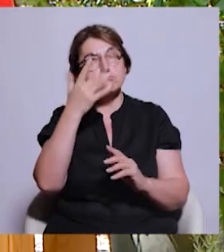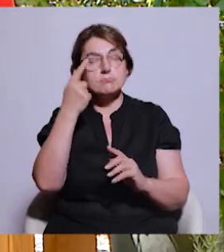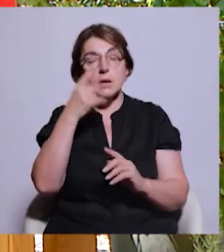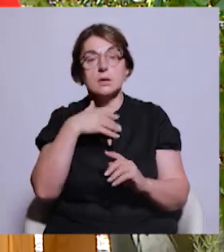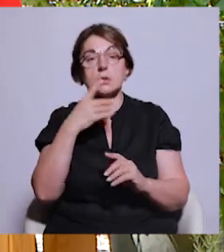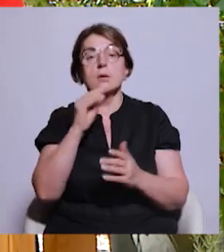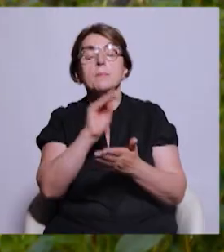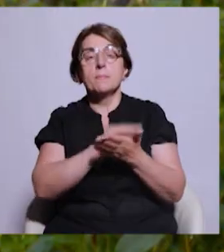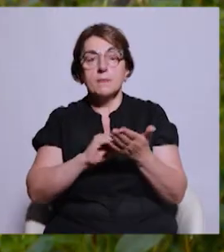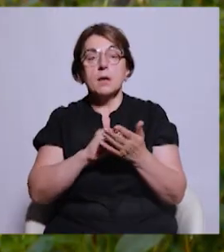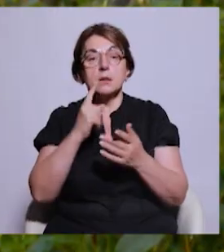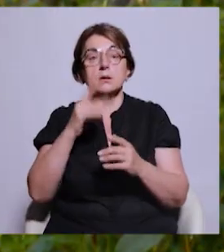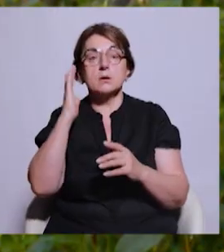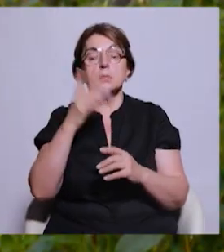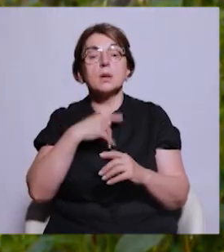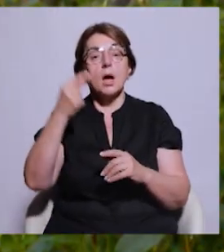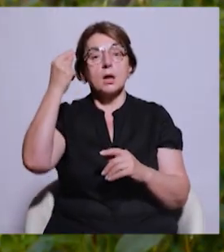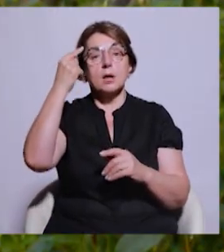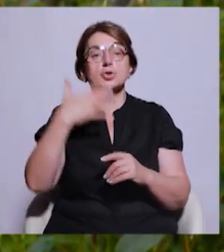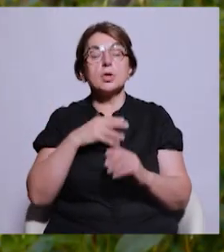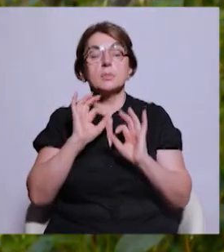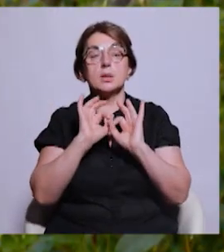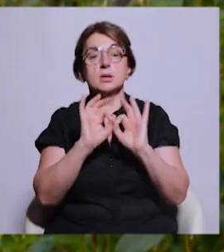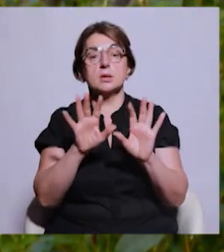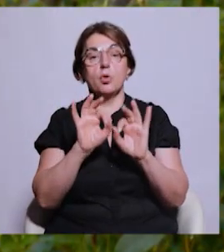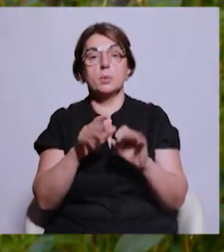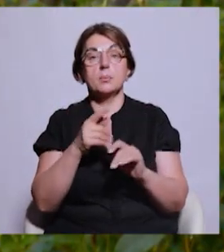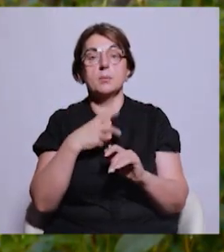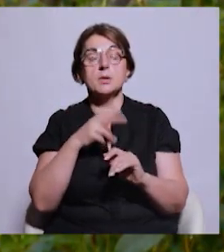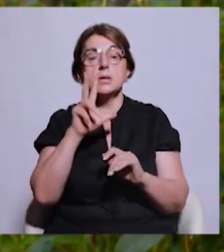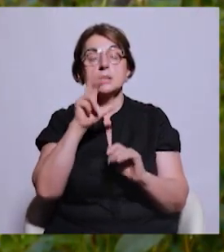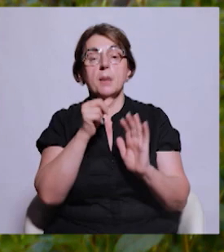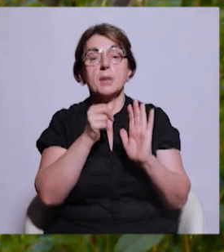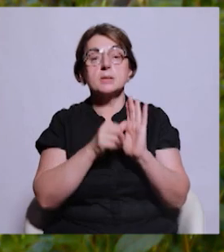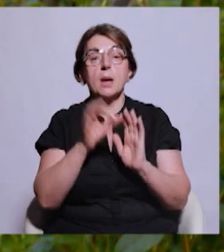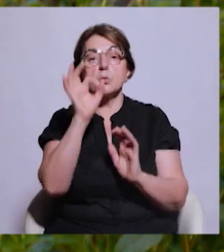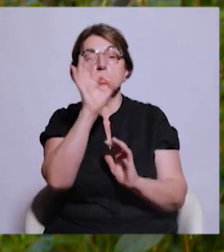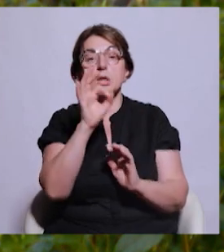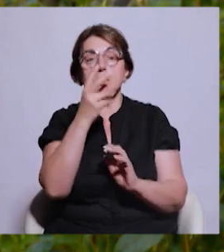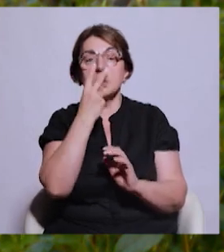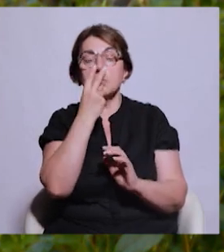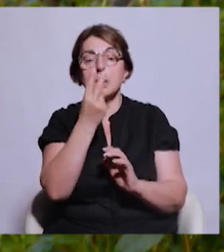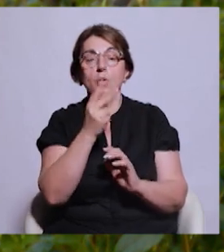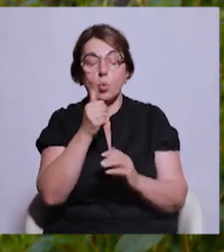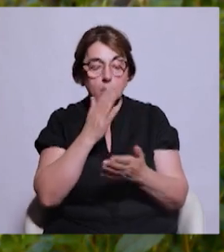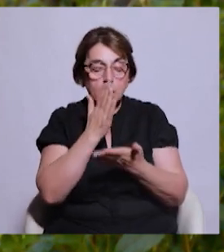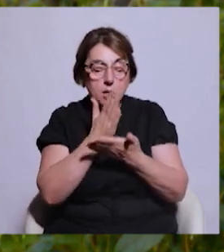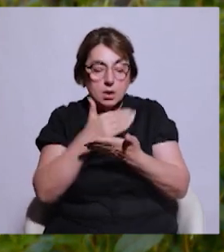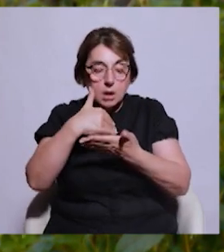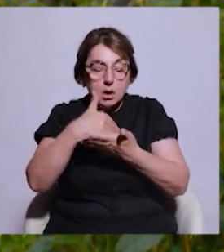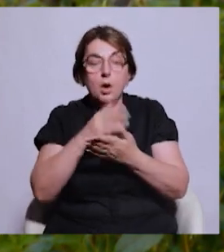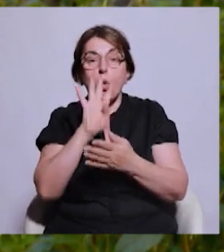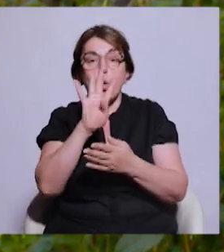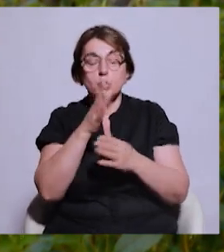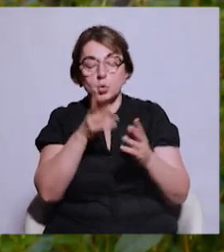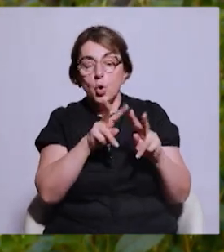ბუნდა უნდა დახსოს, შემდეგ კლასებშიც გაიგებთ და მინდა გაიხსენოთ ეს ჩემი ნასაუბრები, რომ 360 გრადუსიანი მაჩვენებელი როგორ არის დაყოფილი